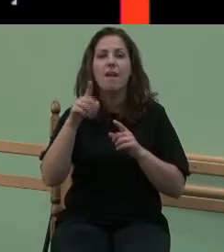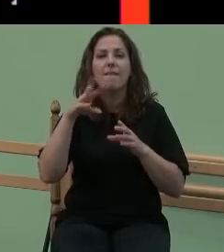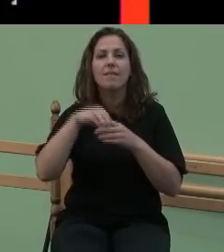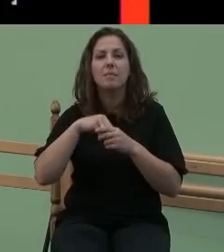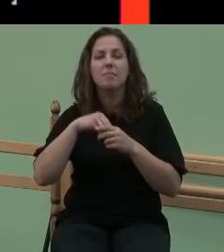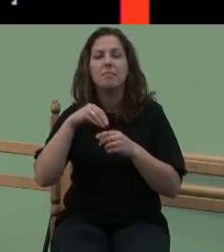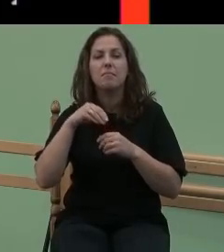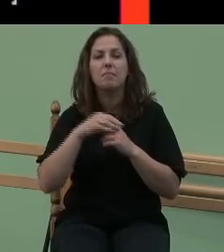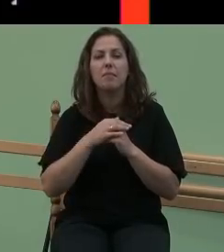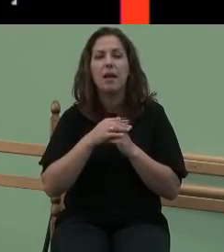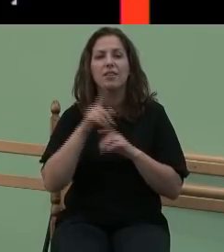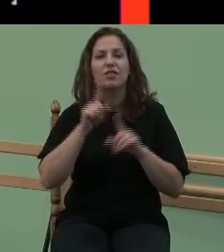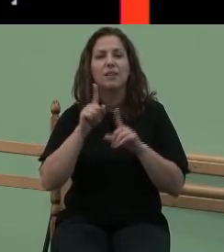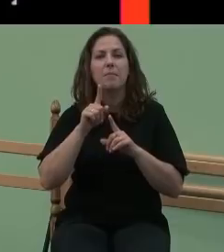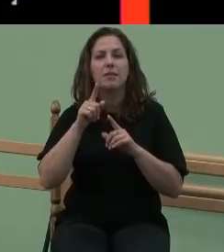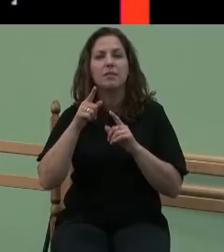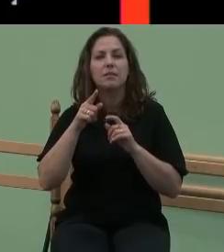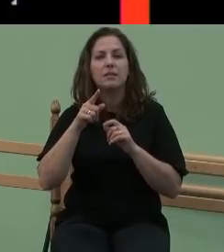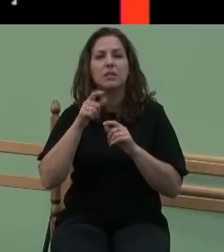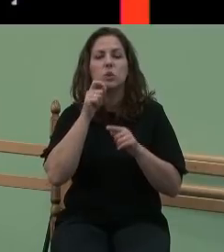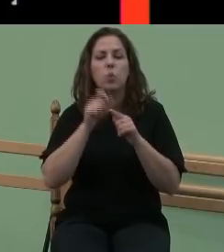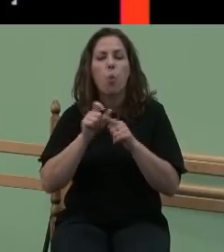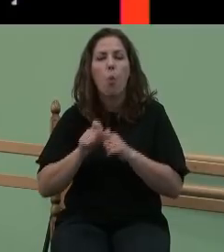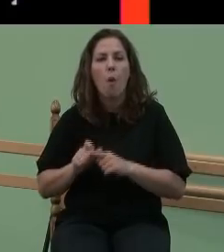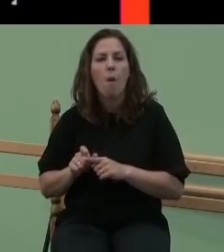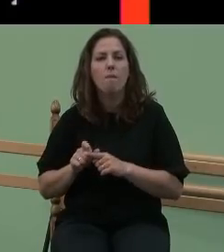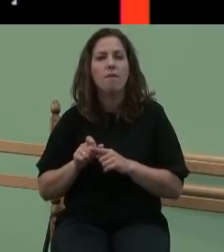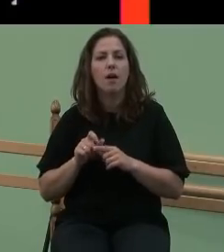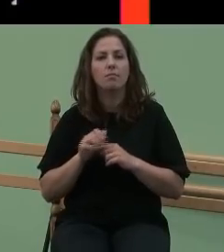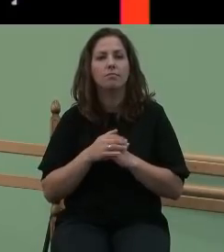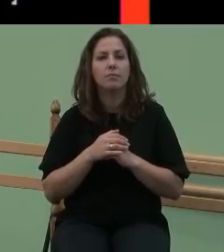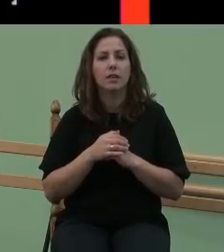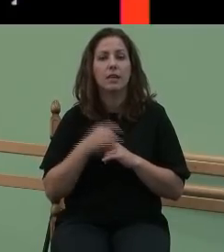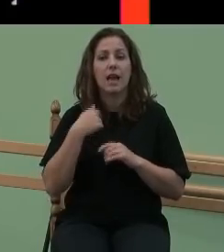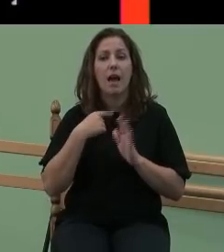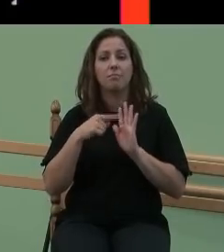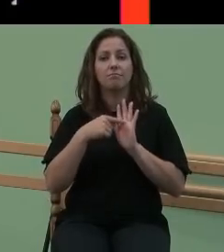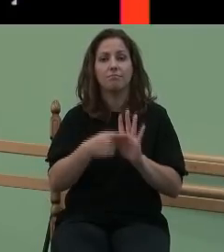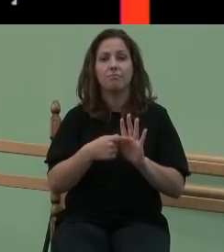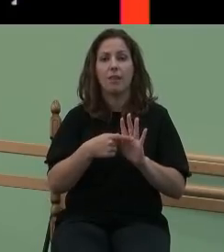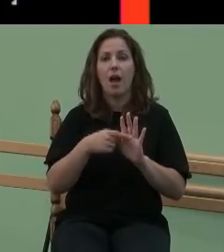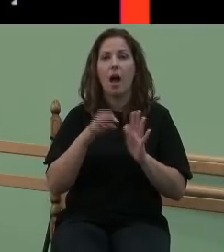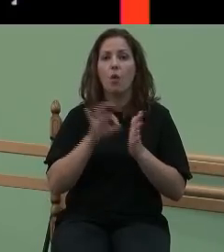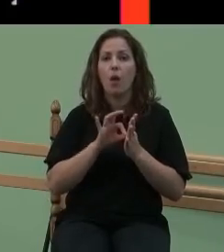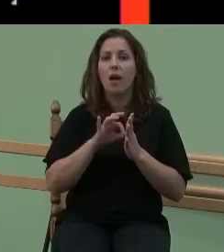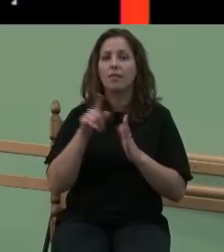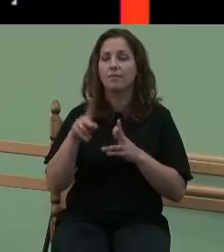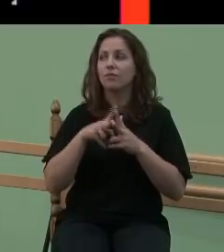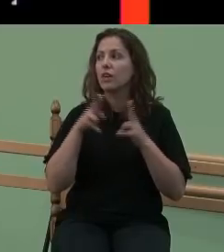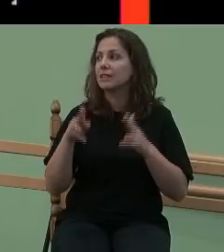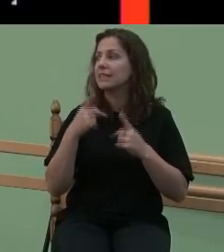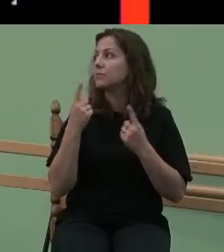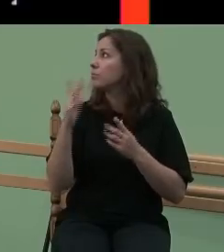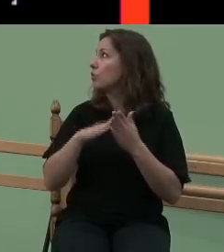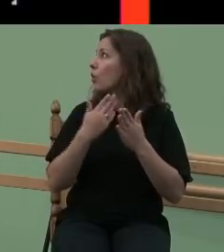subtelnej materii. Bywa utkany ze słów. Ja przedstawiłam nie bez przyczyny akurat w czasie tego